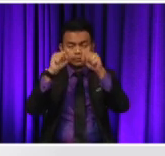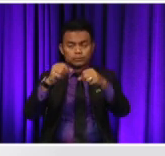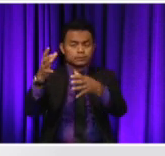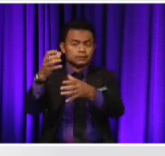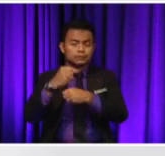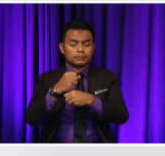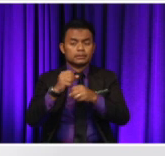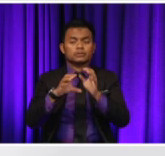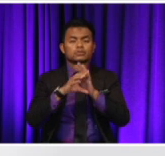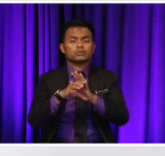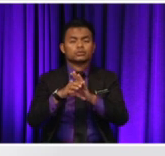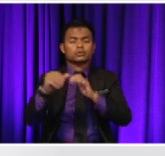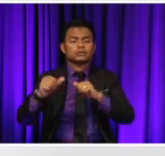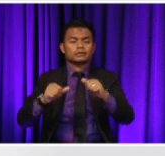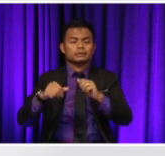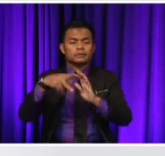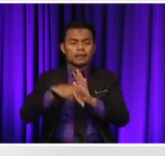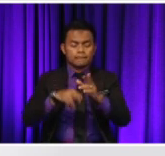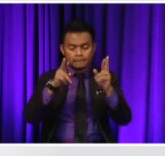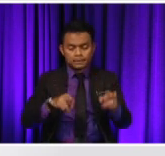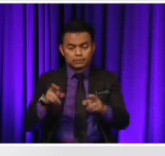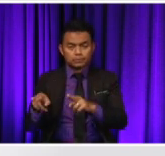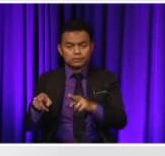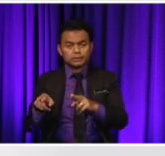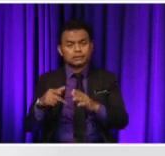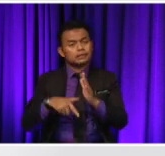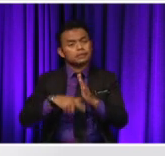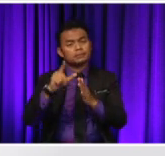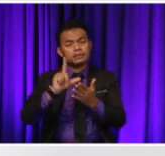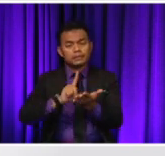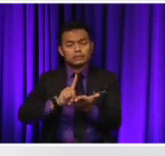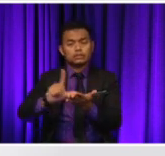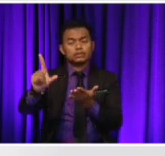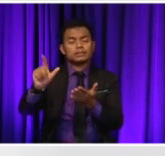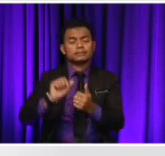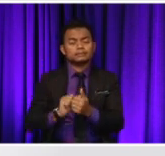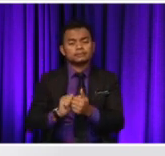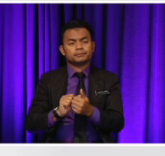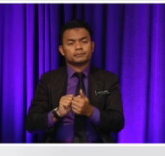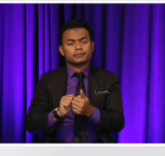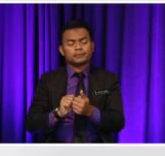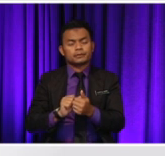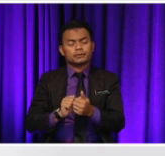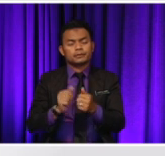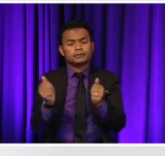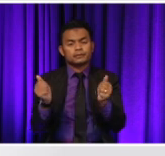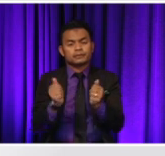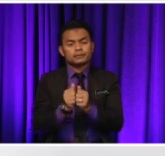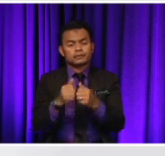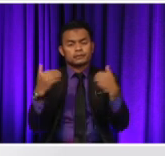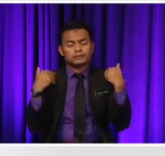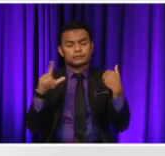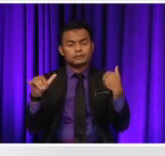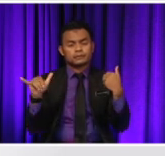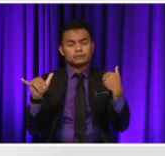pengurusan dapat dilakukan dengan lebih lancar dengan adanya data organisasi PH PKJ